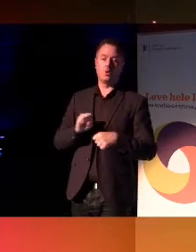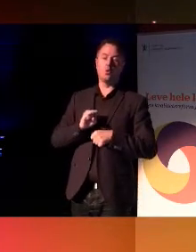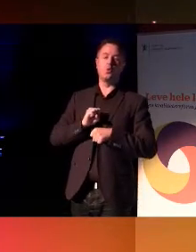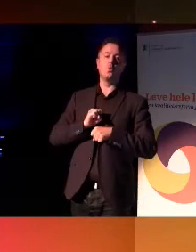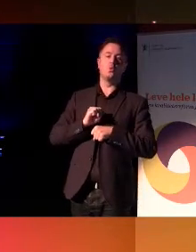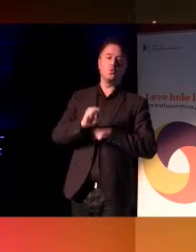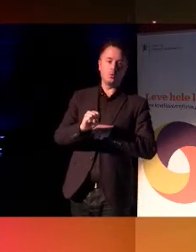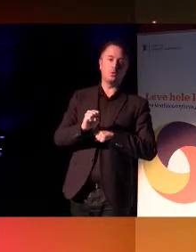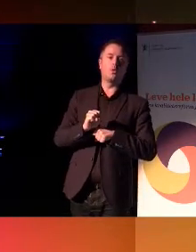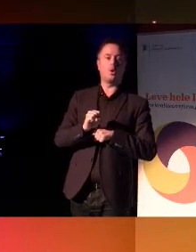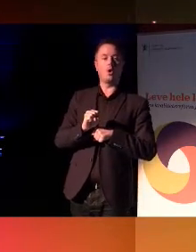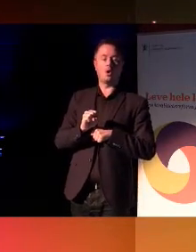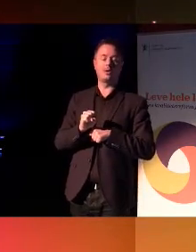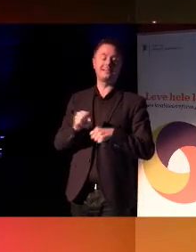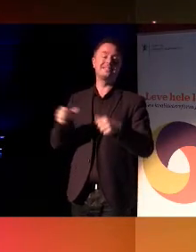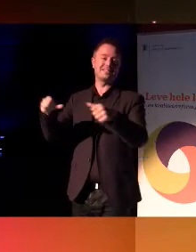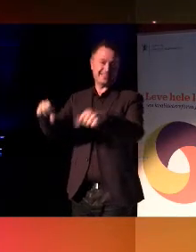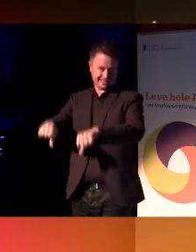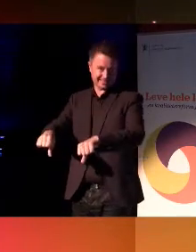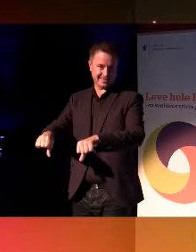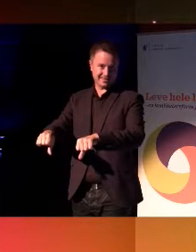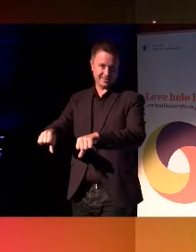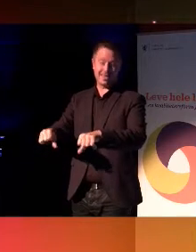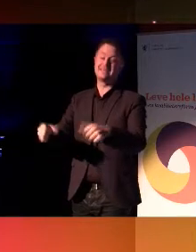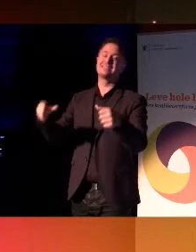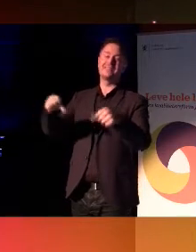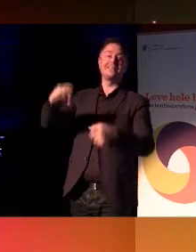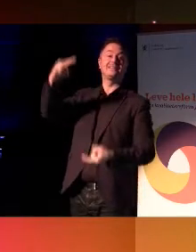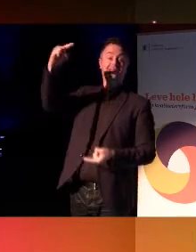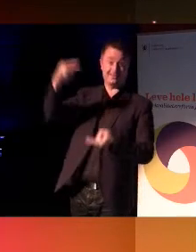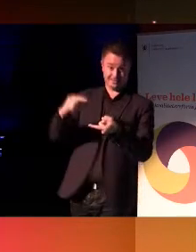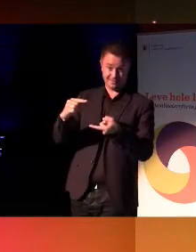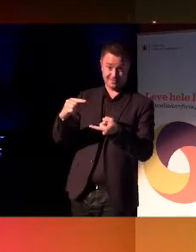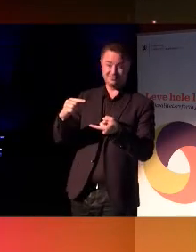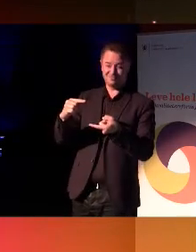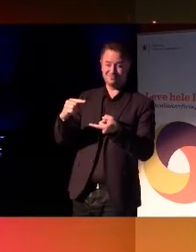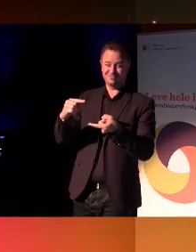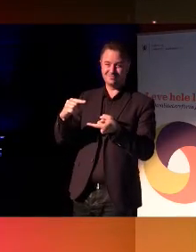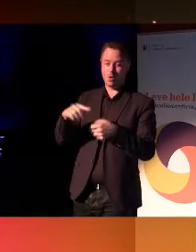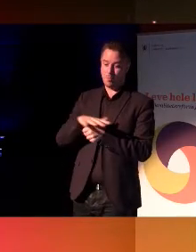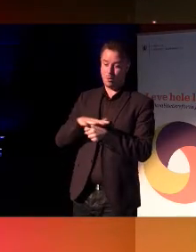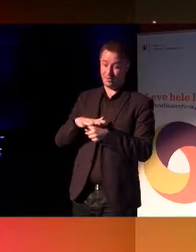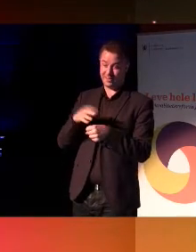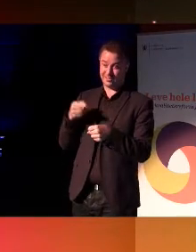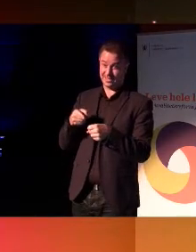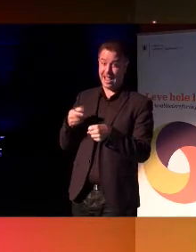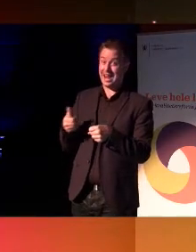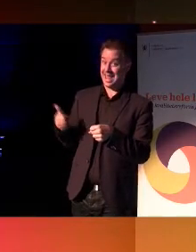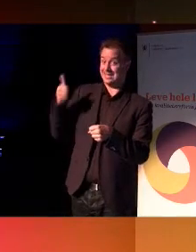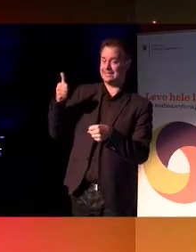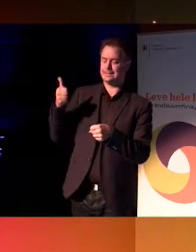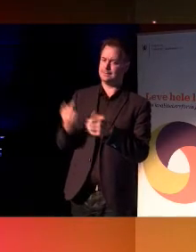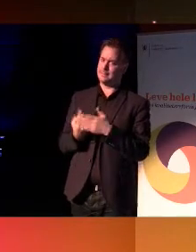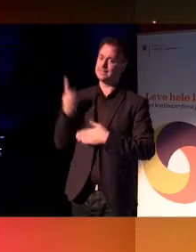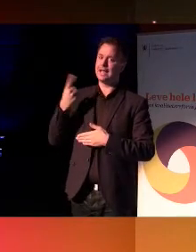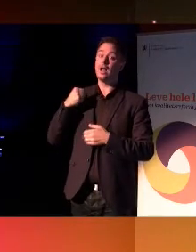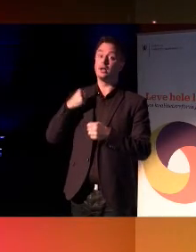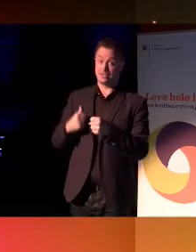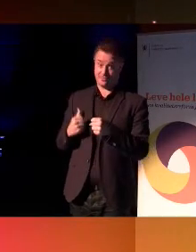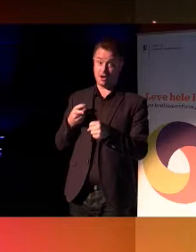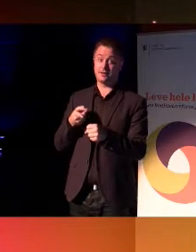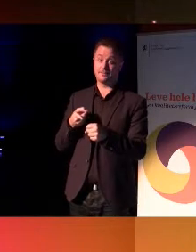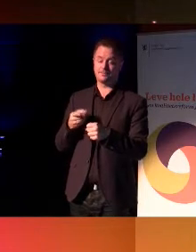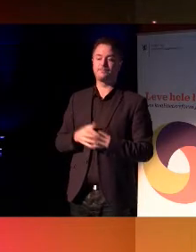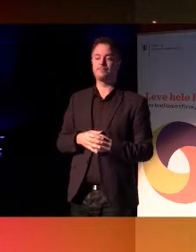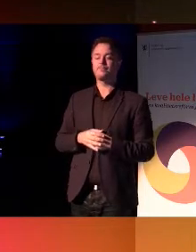Det er et område hvor ledelsen har et særlig ansvar. Så det et annet